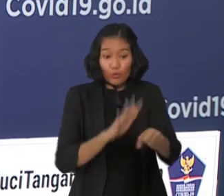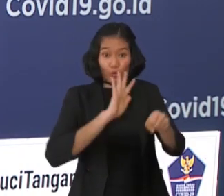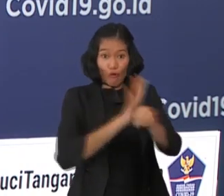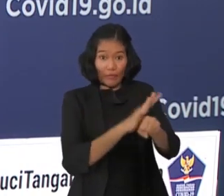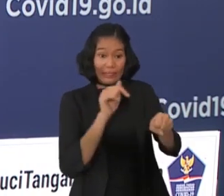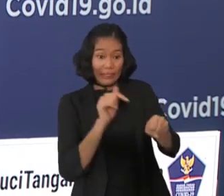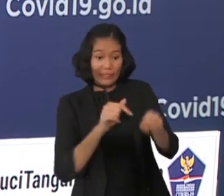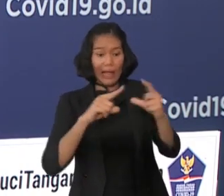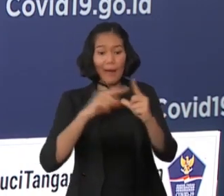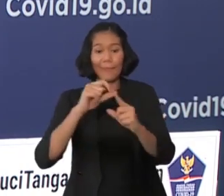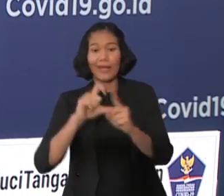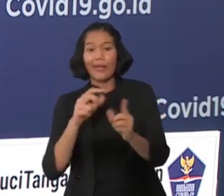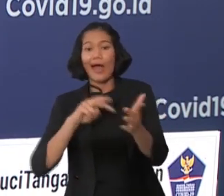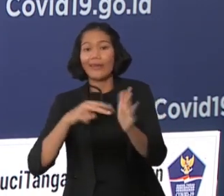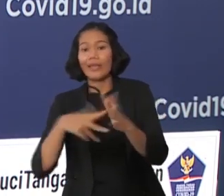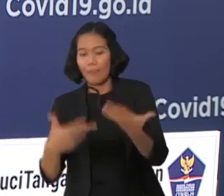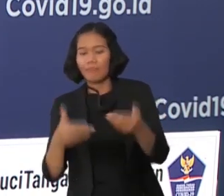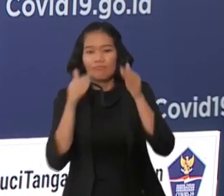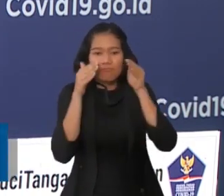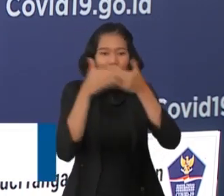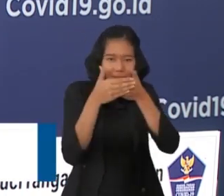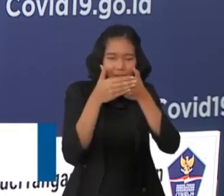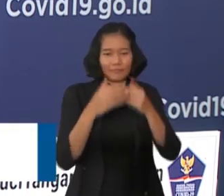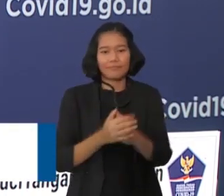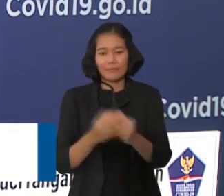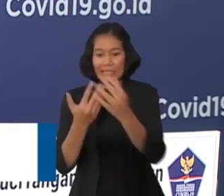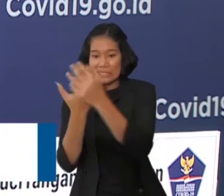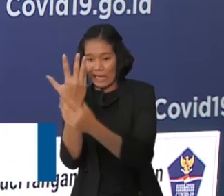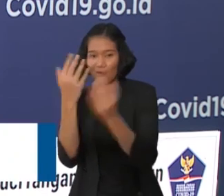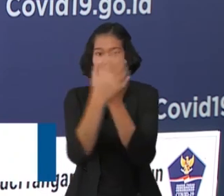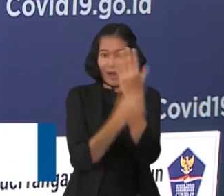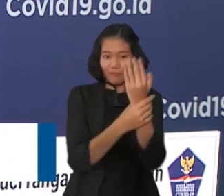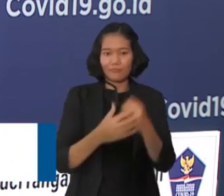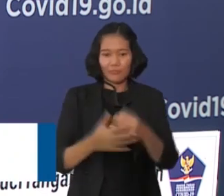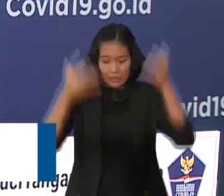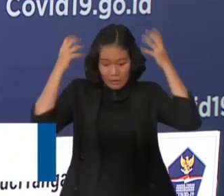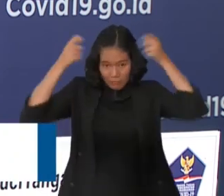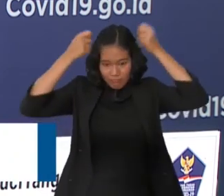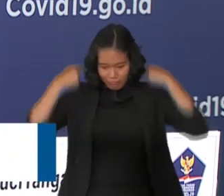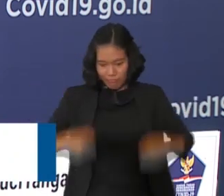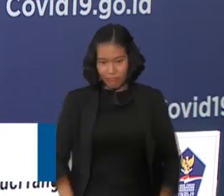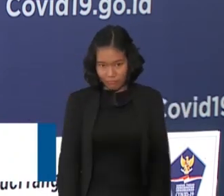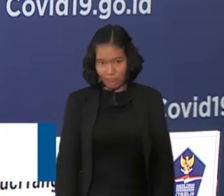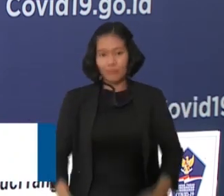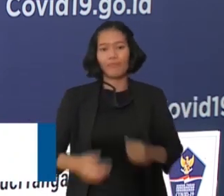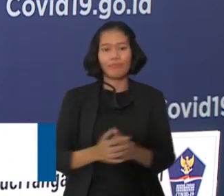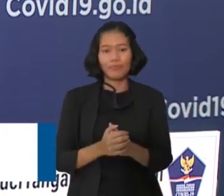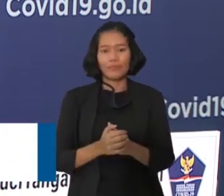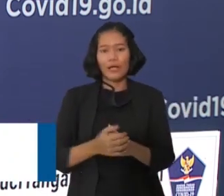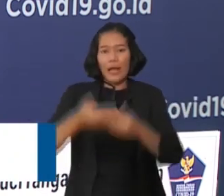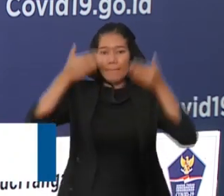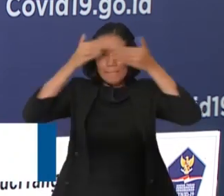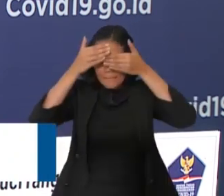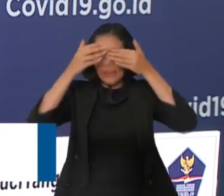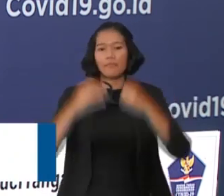nine ten ini terdiri dari masker sarung tangan coverall gaun pelindung